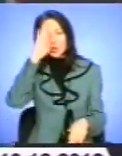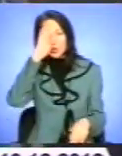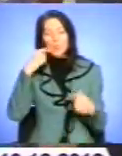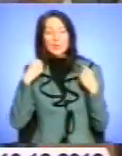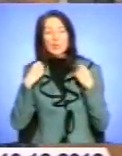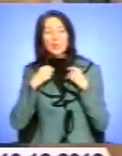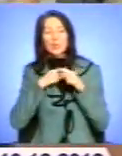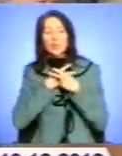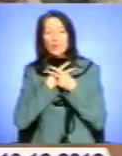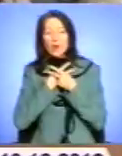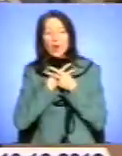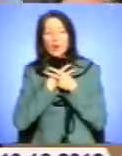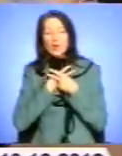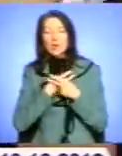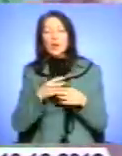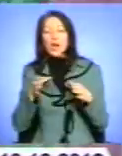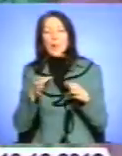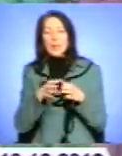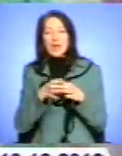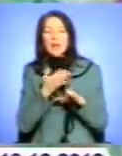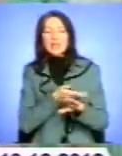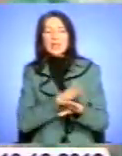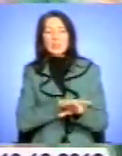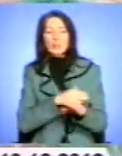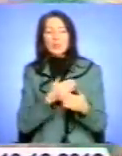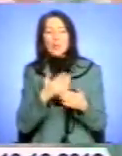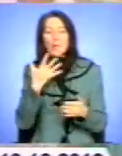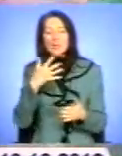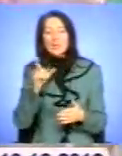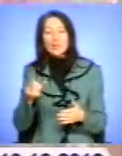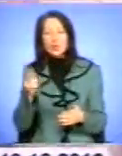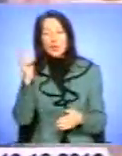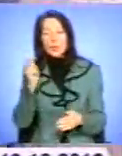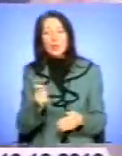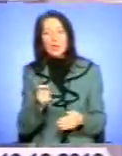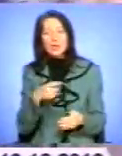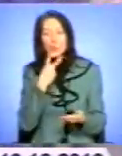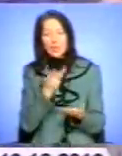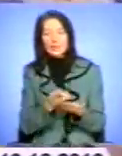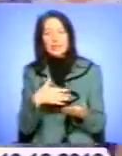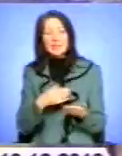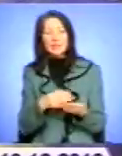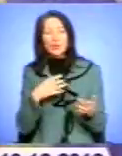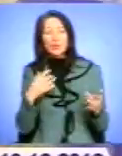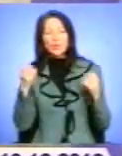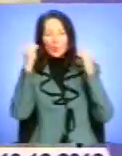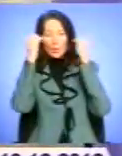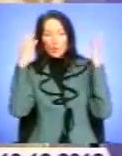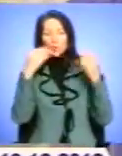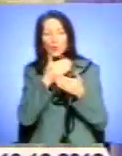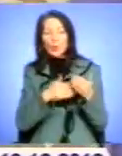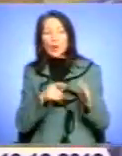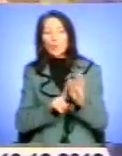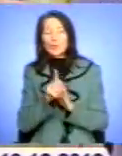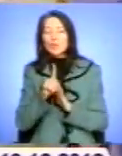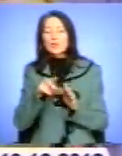Польщі, понад 50 чоловік, які прибули на бал, представили свою культурну програму. Розпочався захід з танцю полонезу. І невзаємин